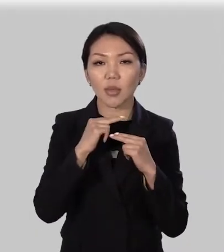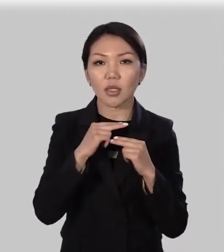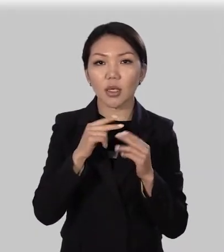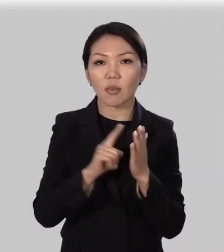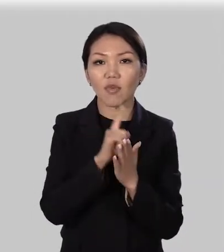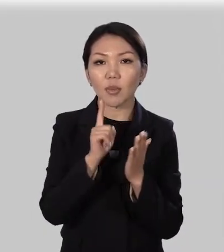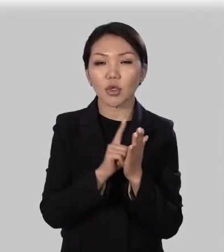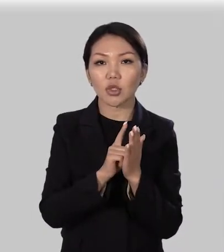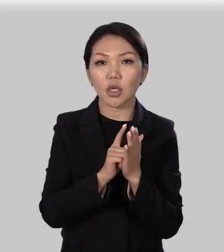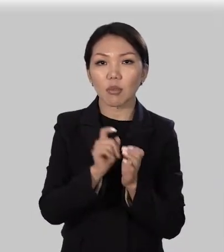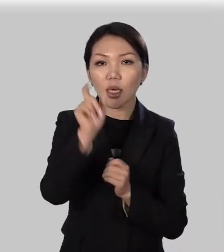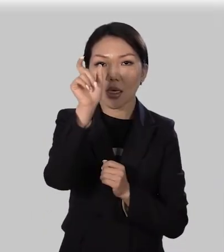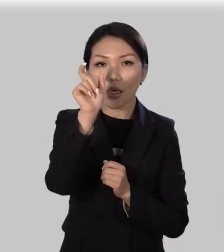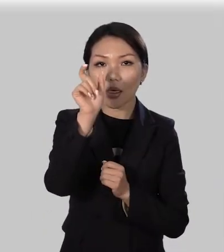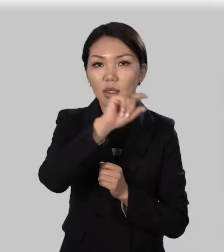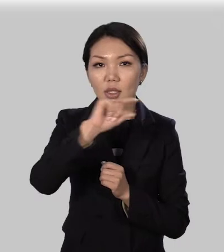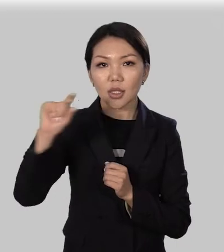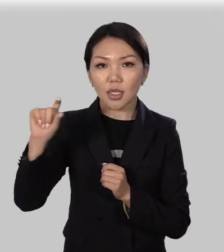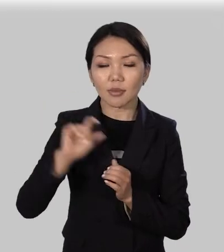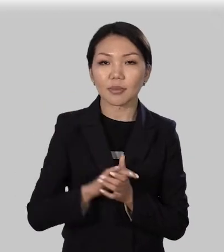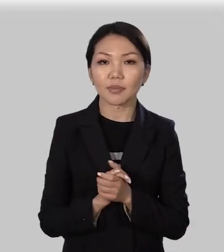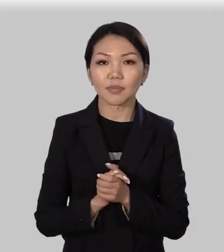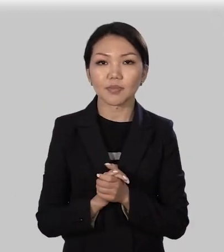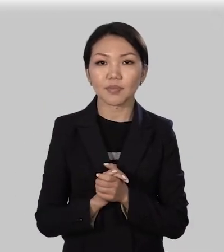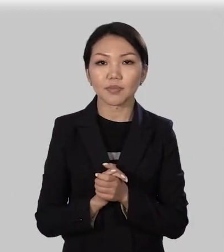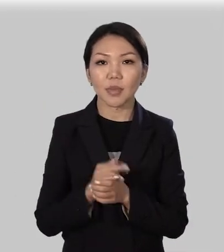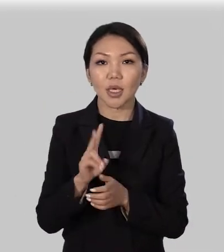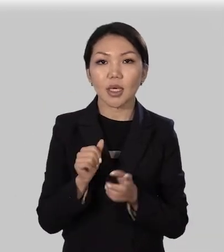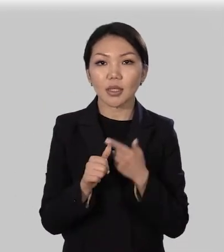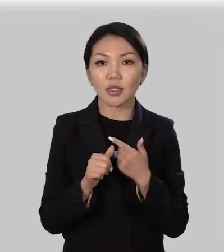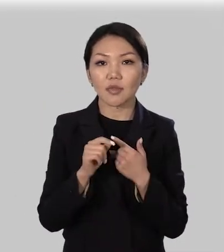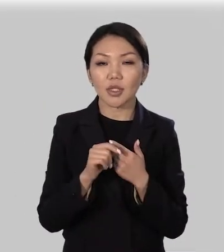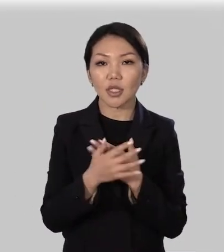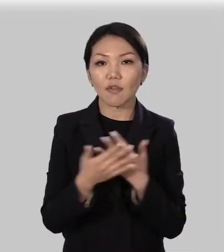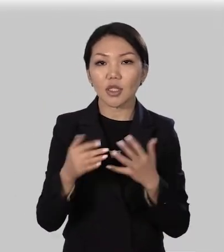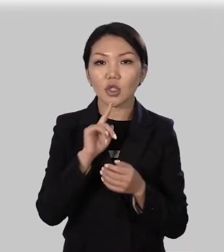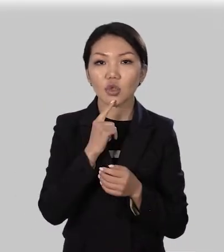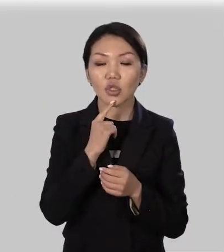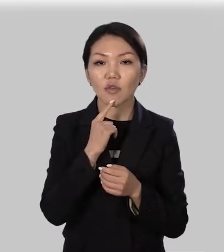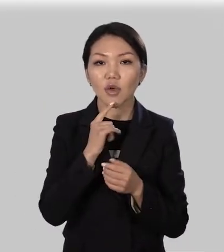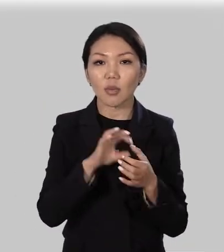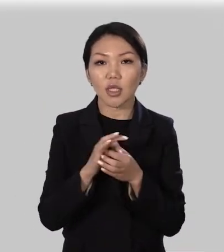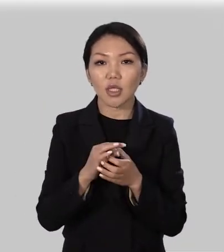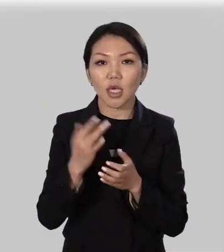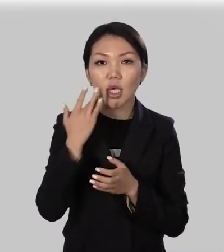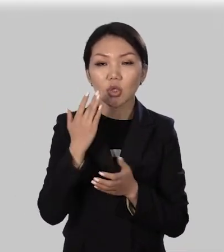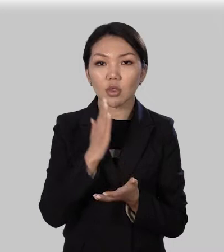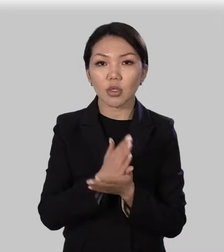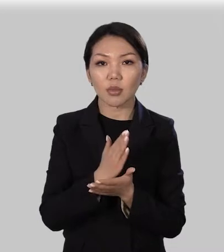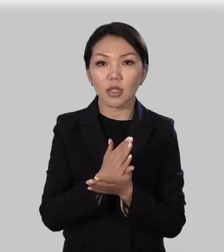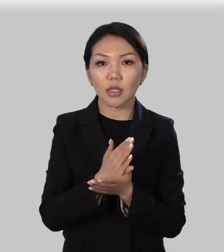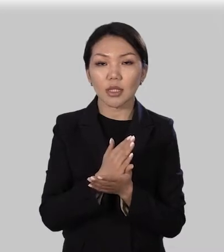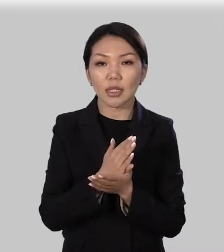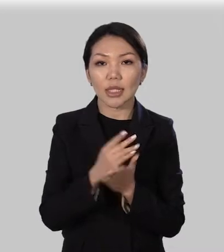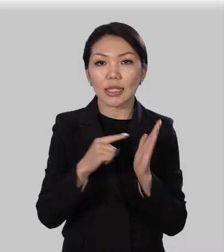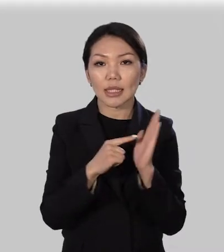Внимание! Вопросы по горизонтали. Как называется вид сложного предложения, для которого характерно